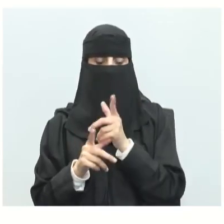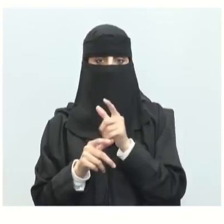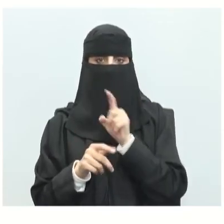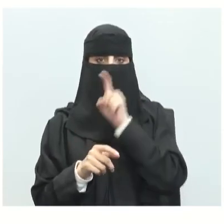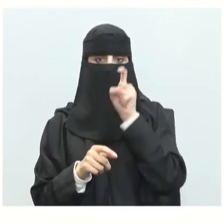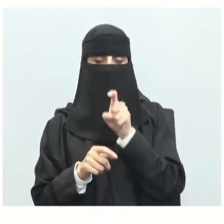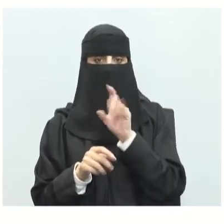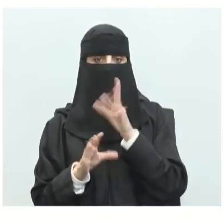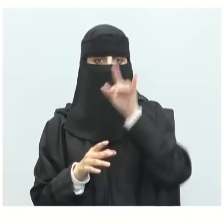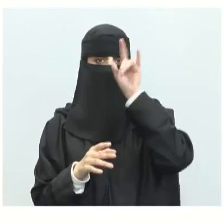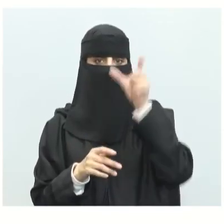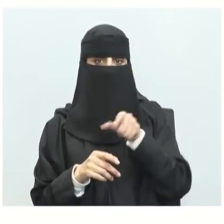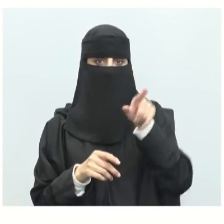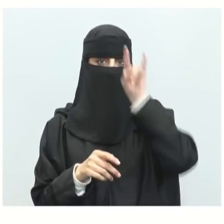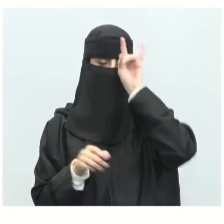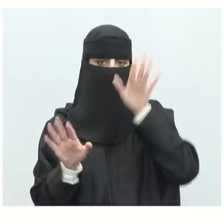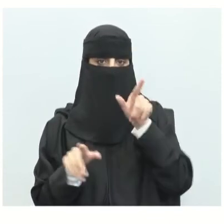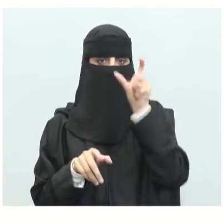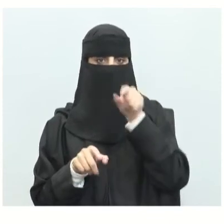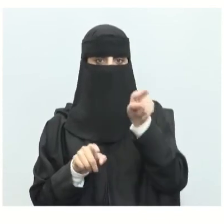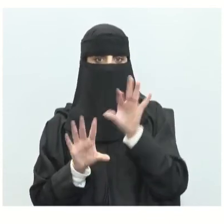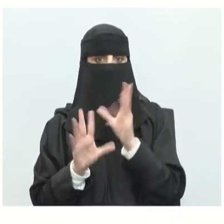ذاك الملك الذي راى